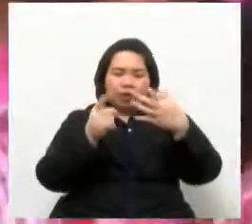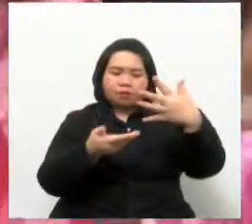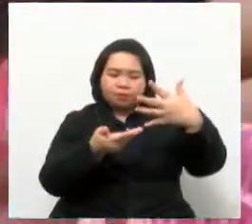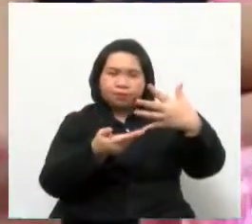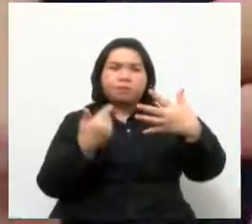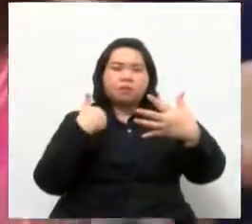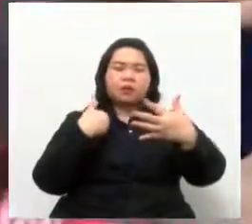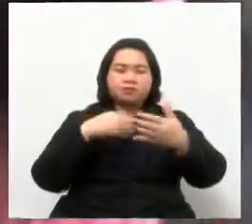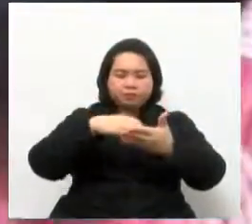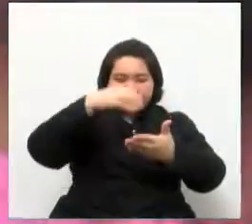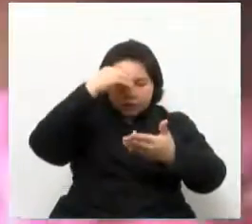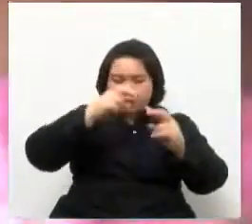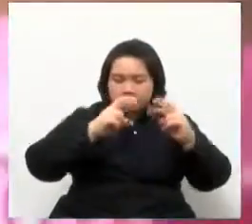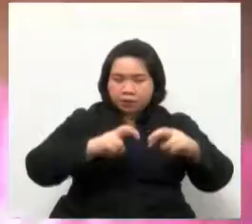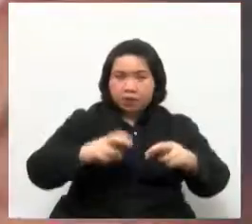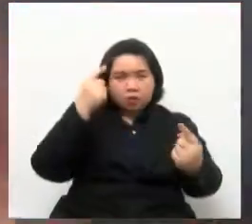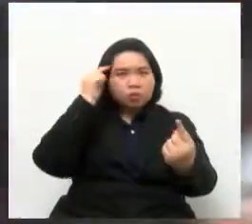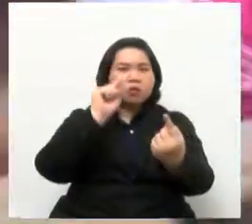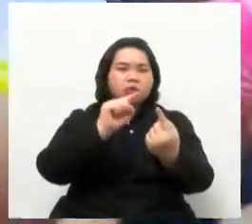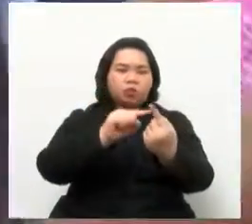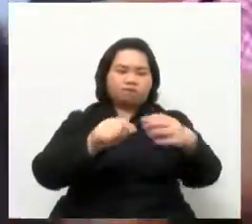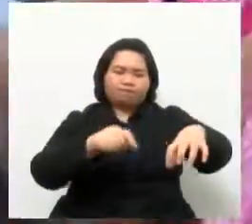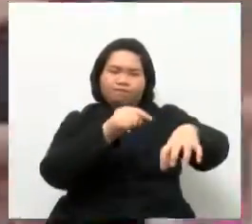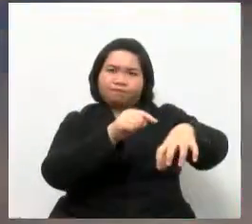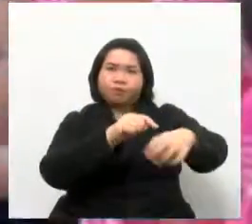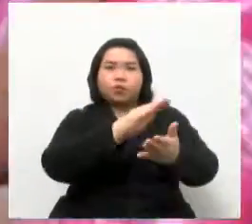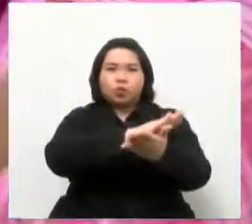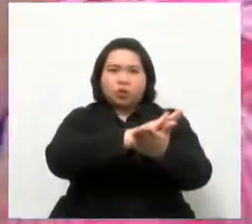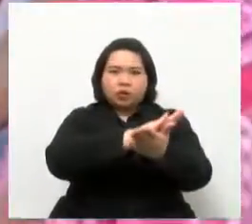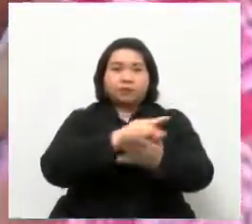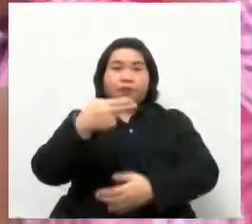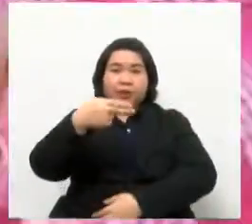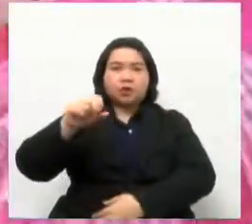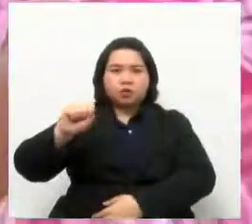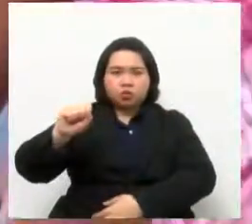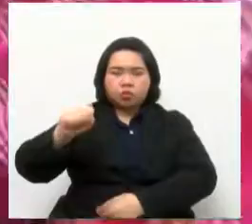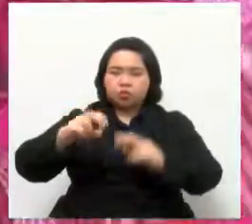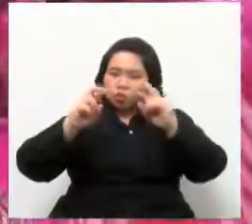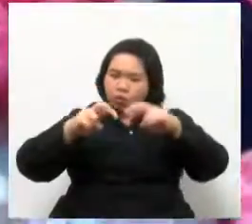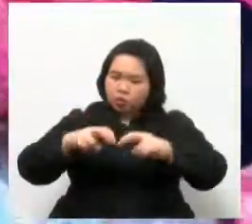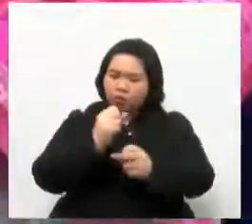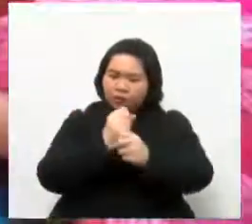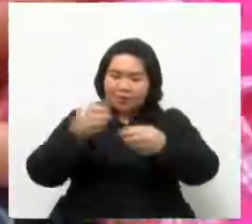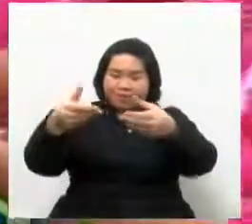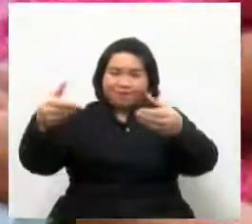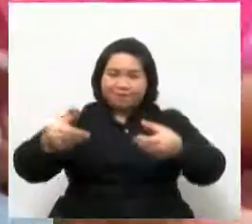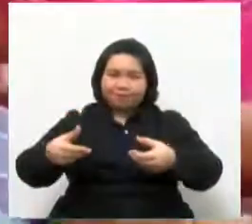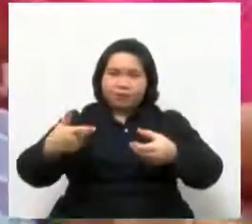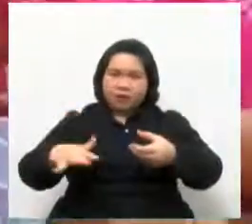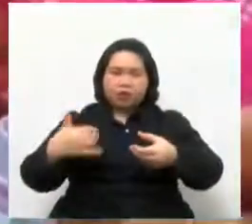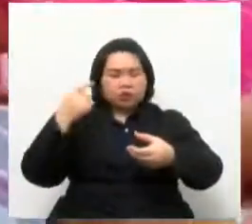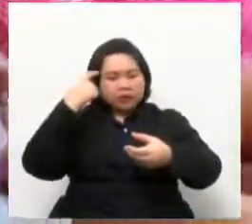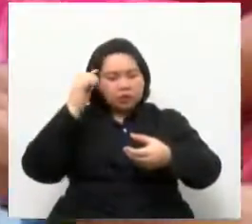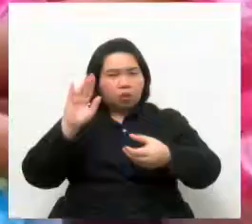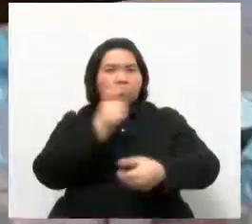าเป้าหมายของการจัดการศึกษาของสถานศึกษาหลักสูตรวิเคราะห์หลักสูตรศึกษาพระบรมราโช